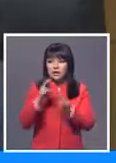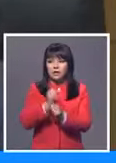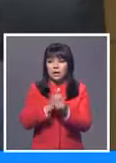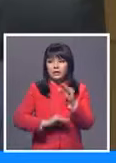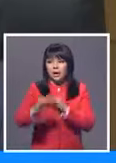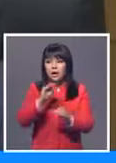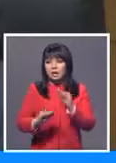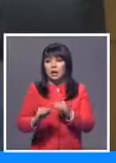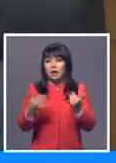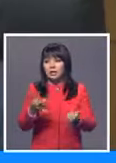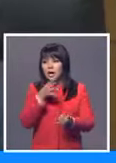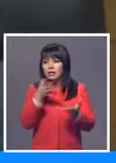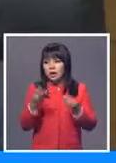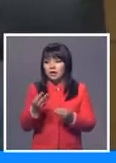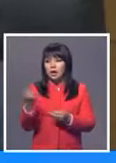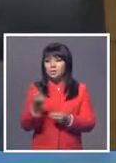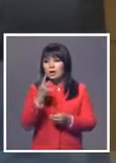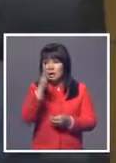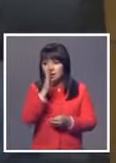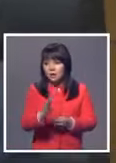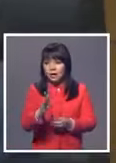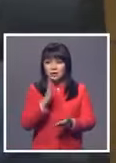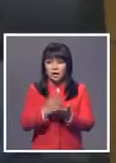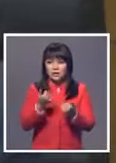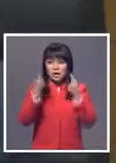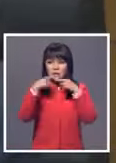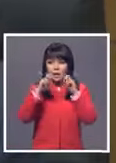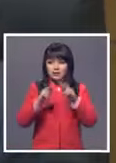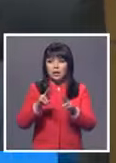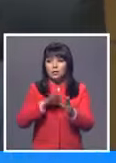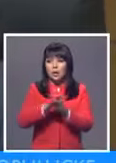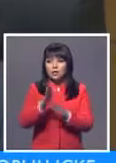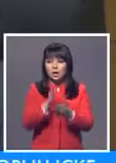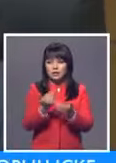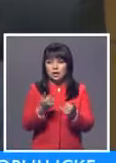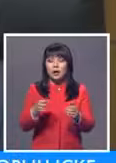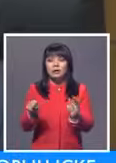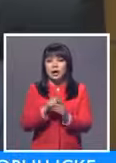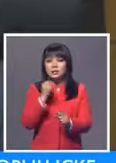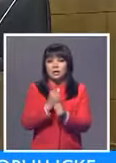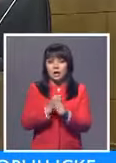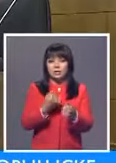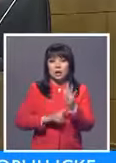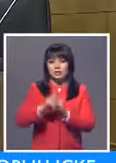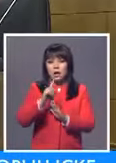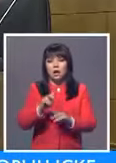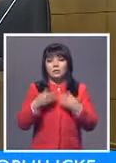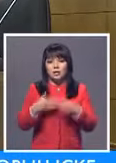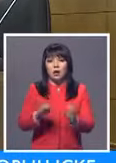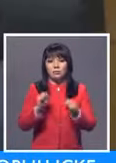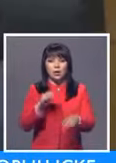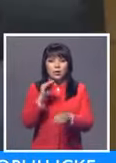жұмыстары жүргізіліп жатыр. Бірінші 90-ның аяғына дейін техниканы толық қосамыз. Сонымен қатар зауыттағы кадрларды да қосымша